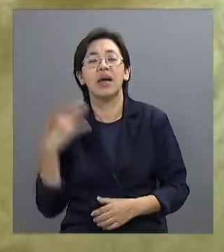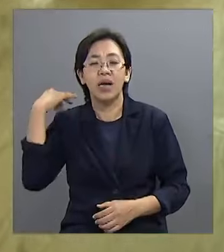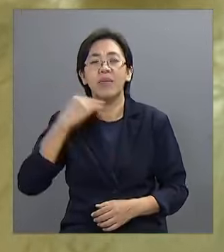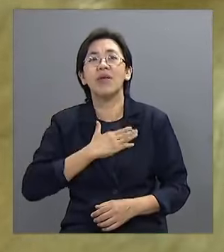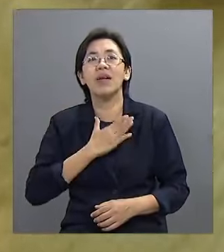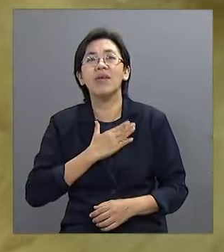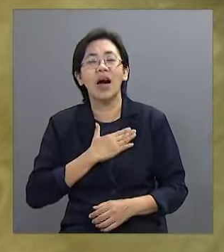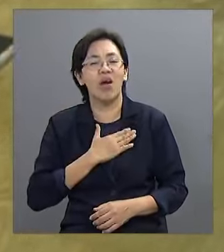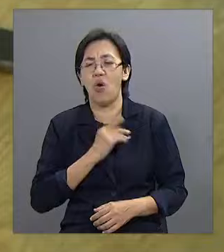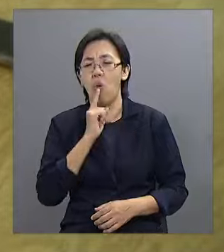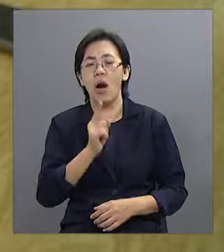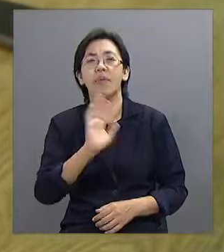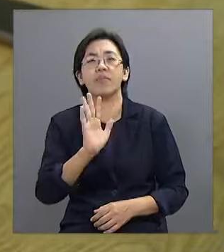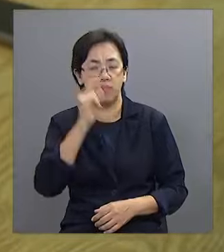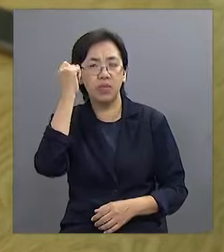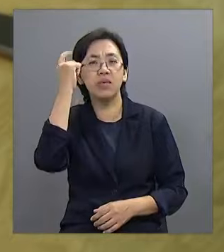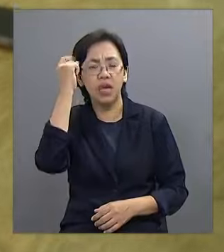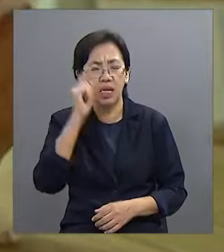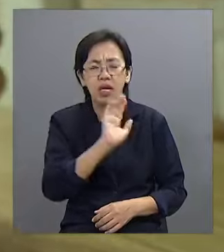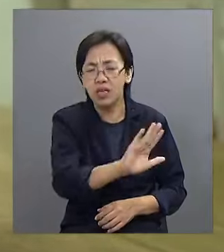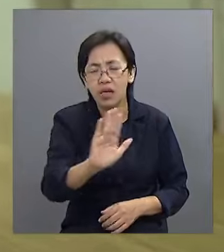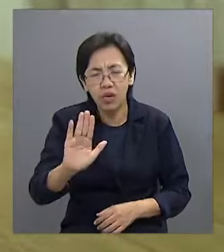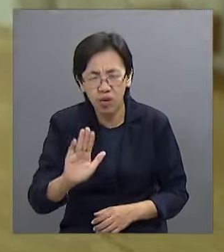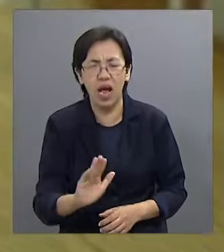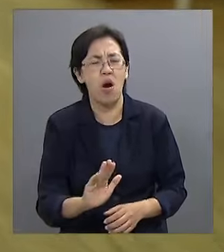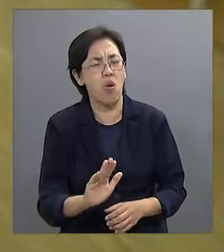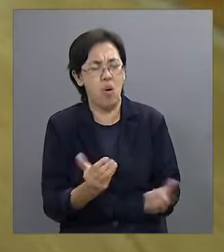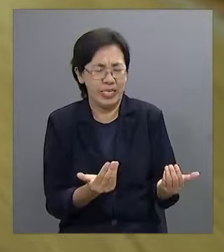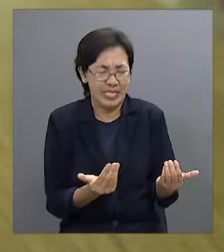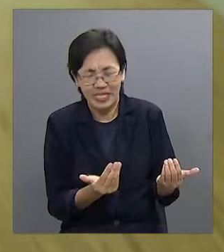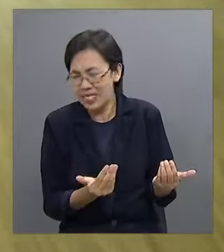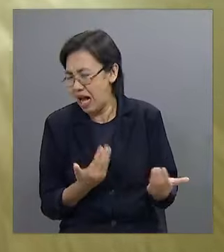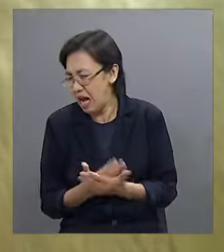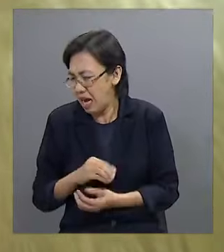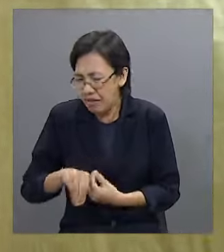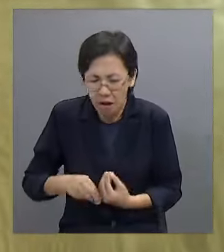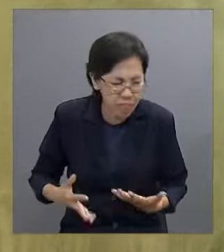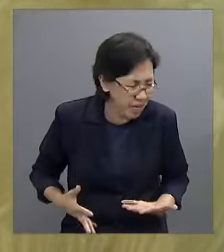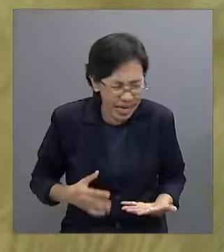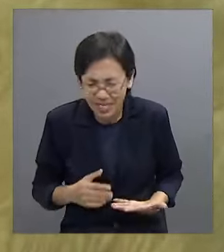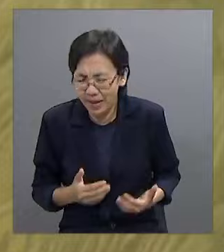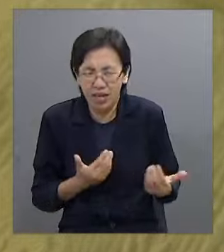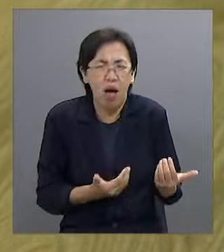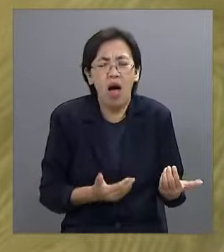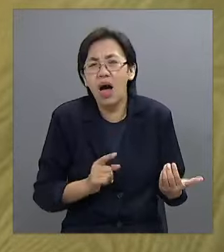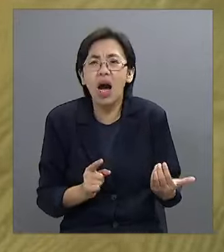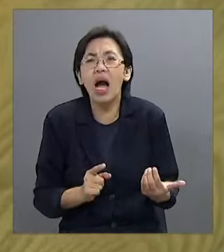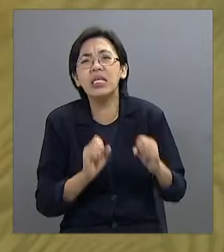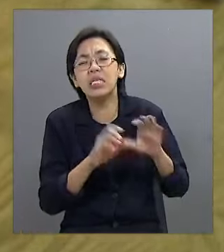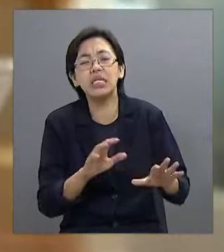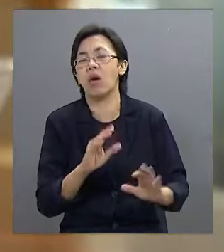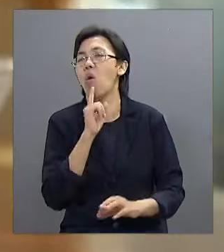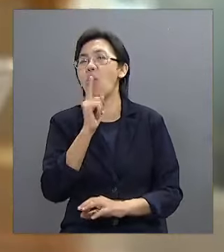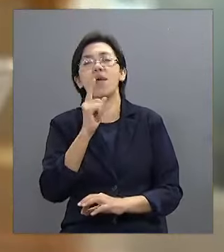คือเราเข้าใจความเจ็บปวดทุกเรื่องในชีวิตของทุกคนอะไรอย่างเงี้ยค่ะของพี่จะไม่มีแบบไปลุ่มดามันอะไรอย่างเงี้ยไม่มีเลย